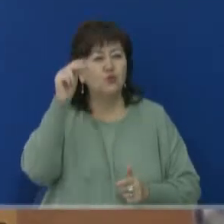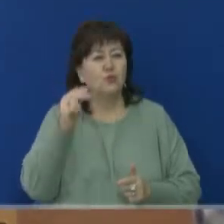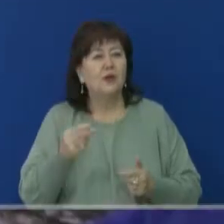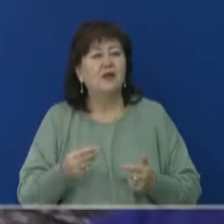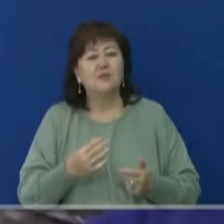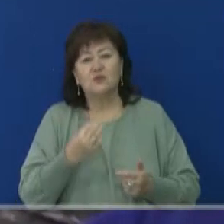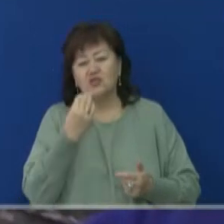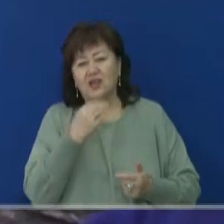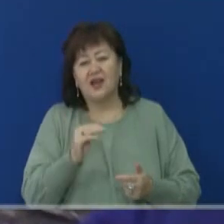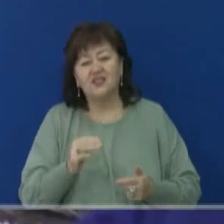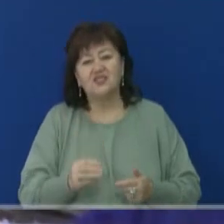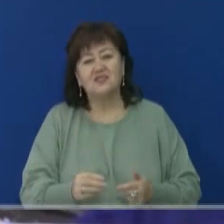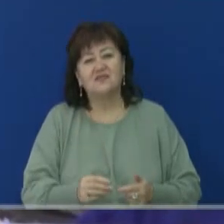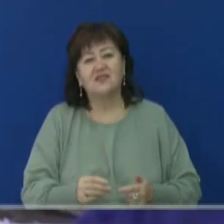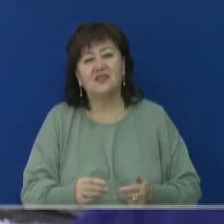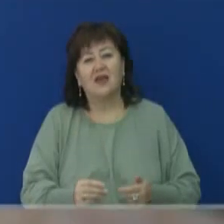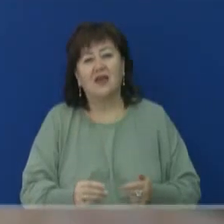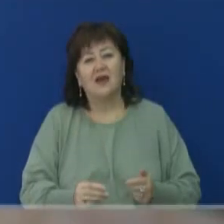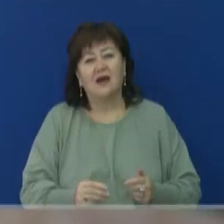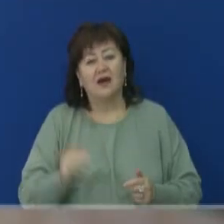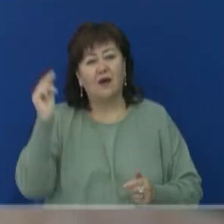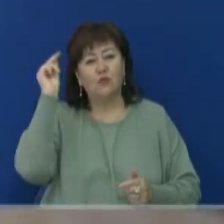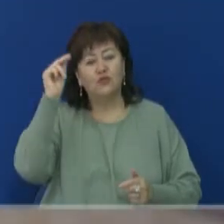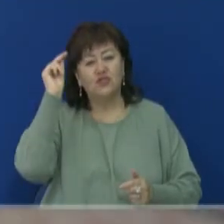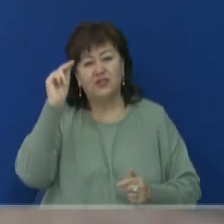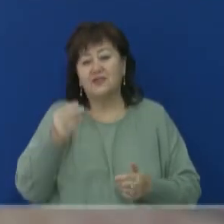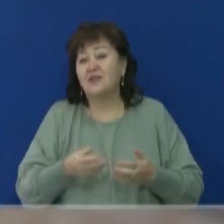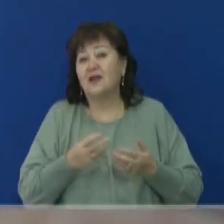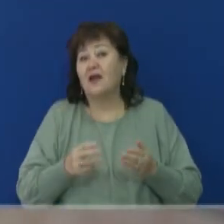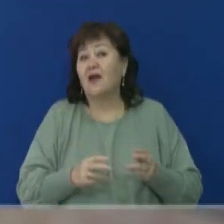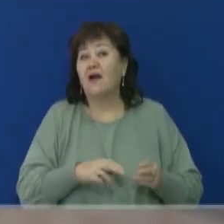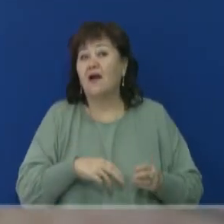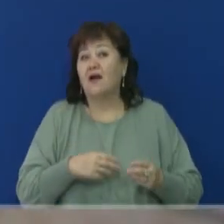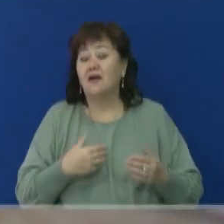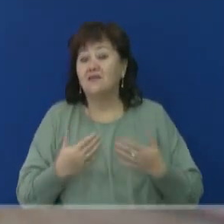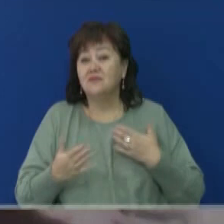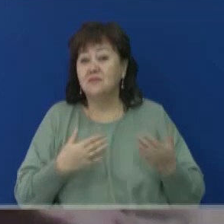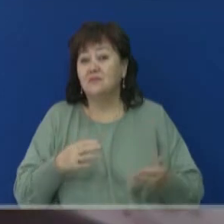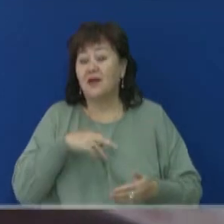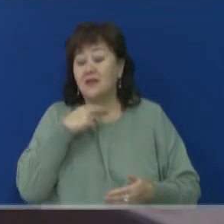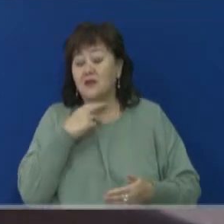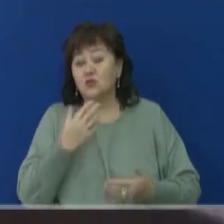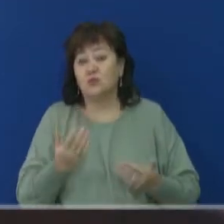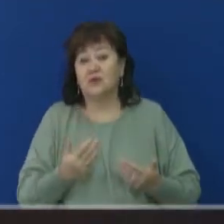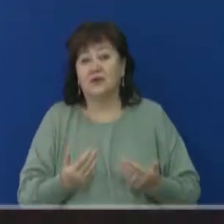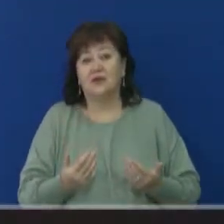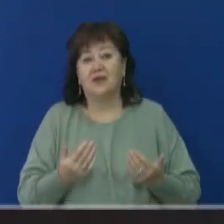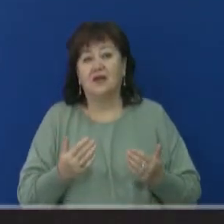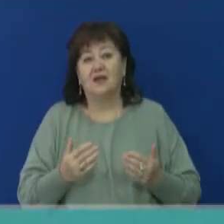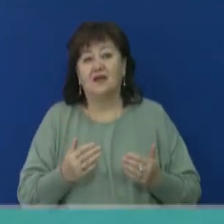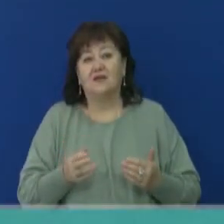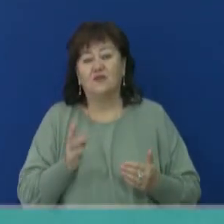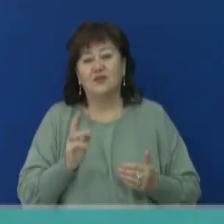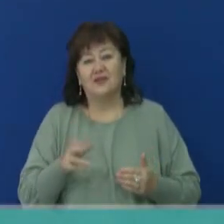сапасына басты назар аударылады. Сонымен қатар олардың демалыс уақыттарын тиімді ұйымдастыруда қолға алынған. Мектеп қабырғасынан бильярдқа